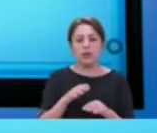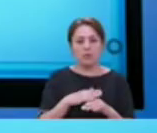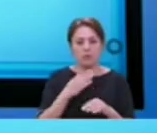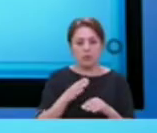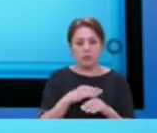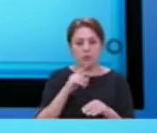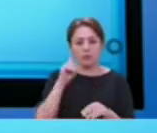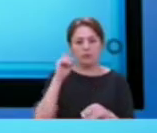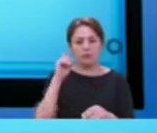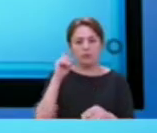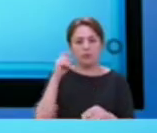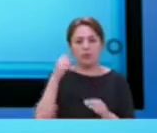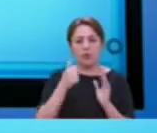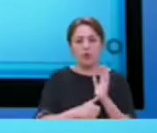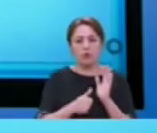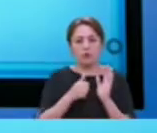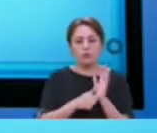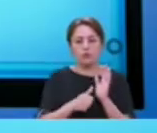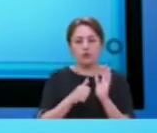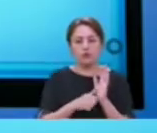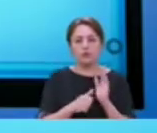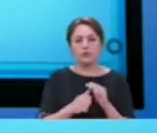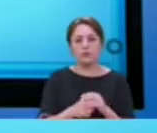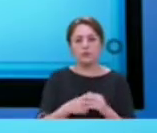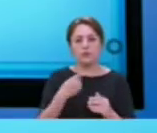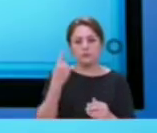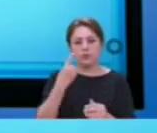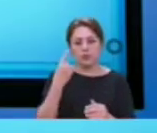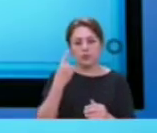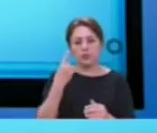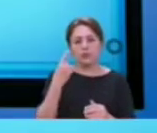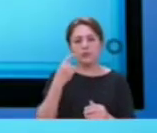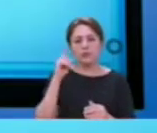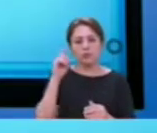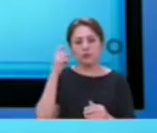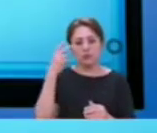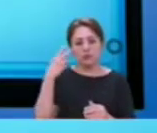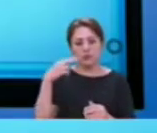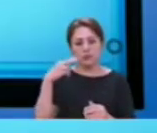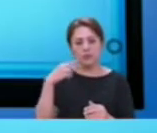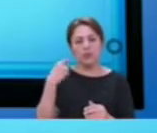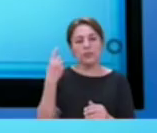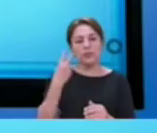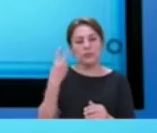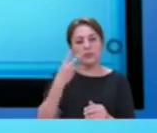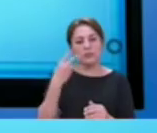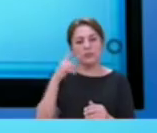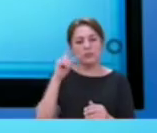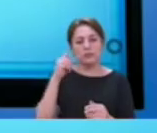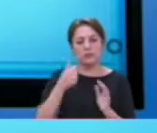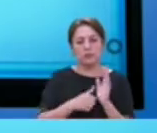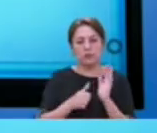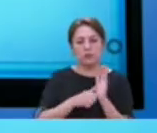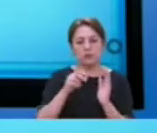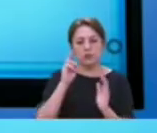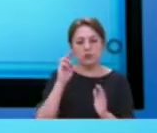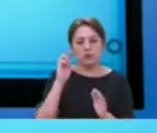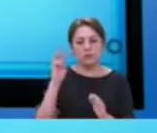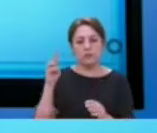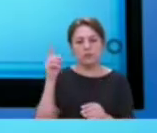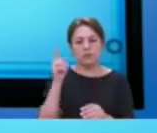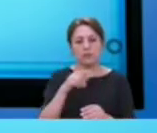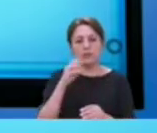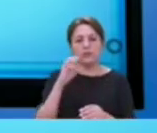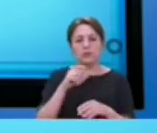Barakalla. 160. Demak, birinchisi 120, ikkinchisi 160 km